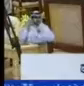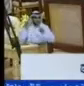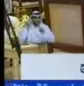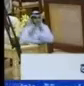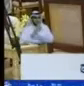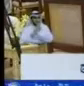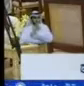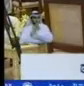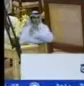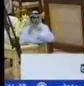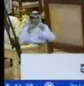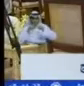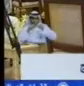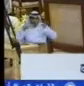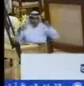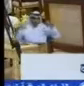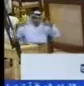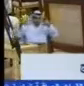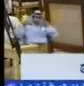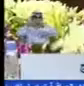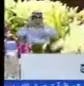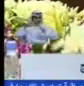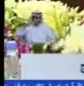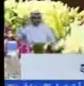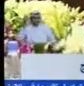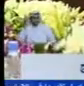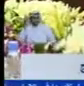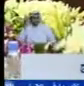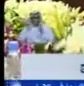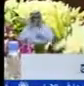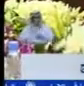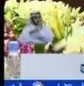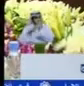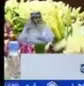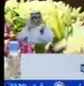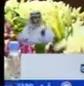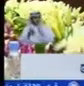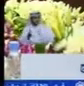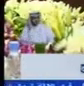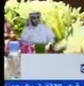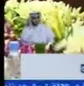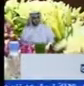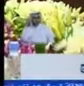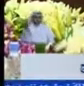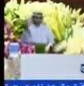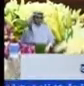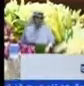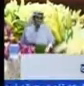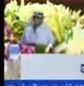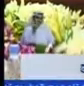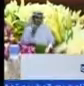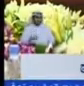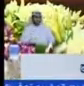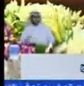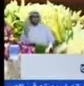تطوير وتفعيل العمل المشترك للمجالس التشريعية وآليات التعامل مع التقارير الصادرة عن الجهات البرلمانية